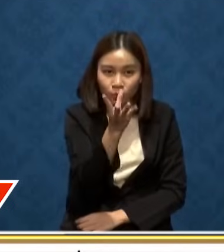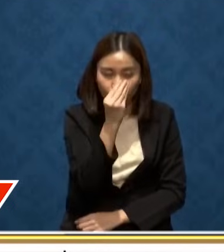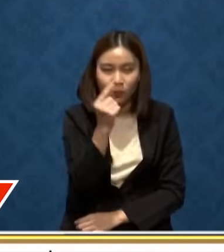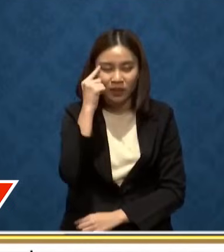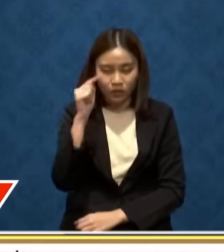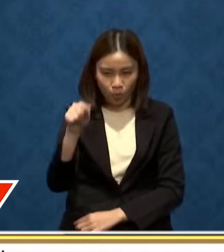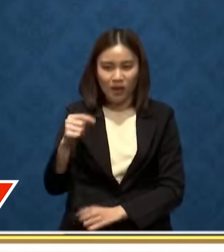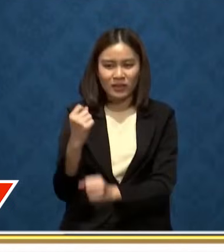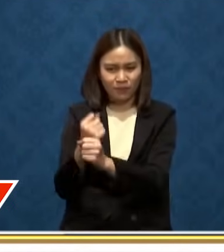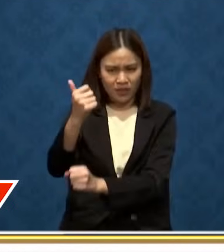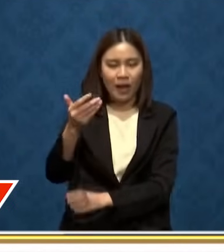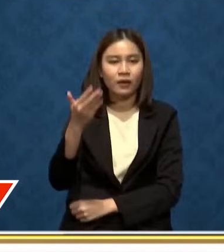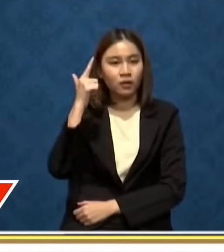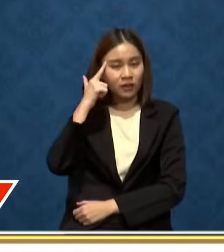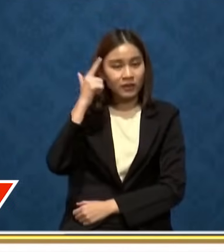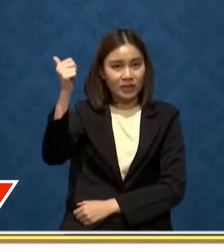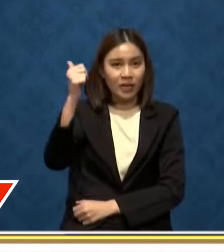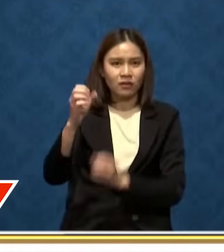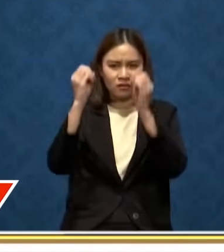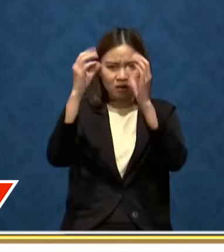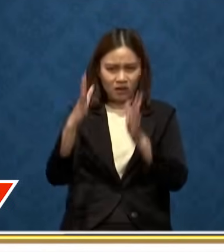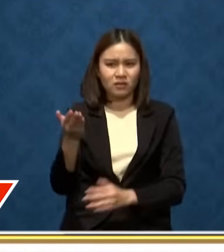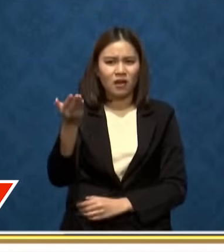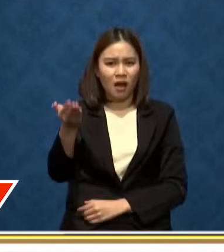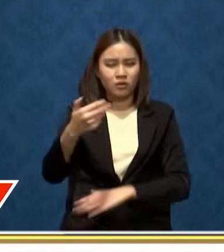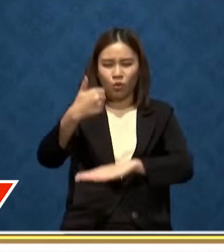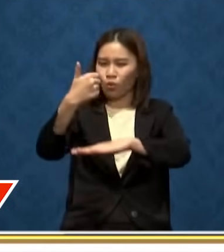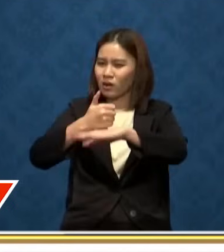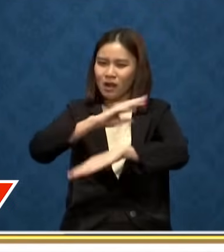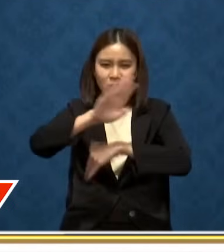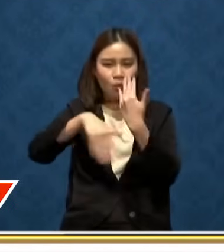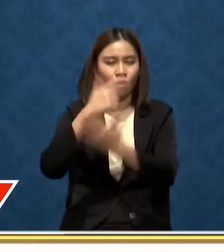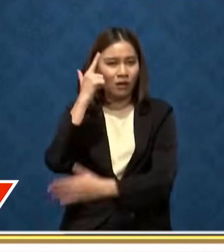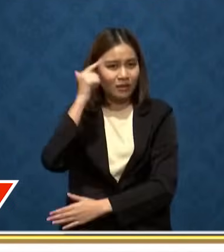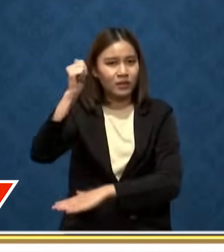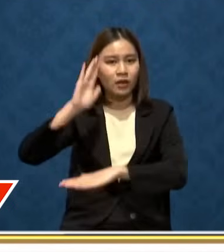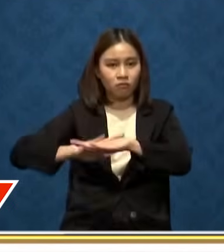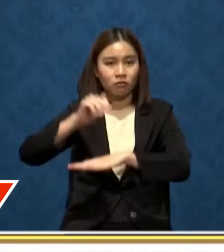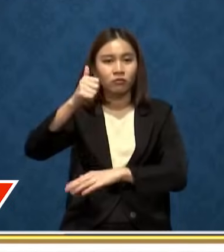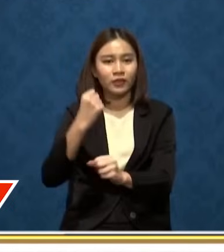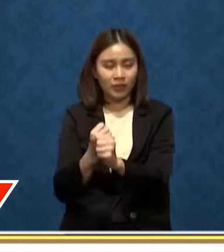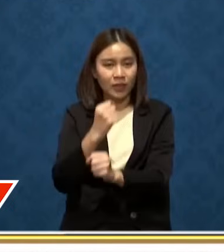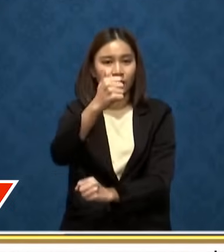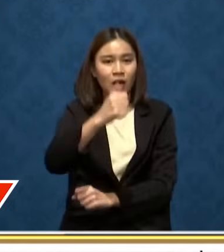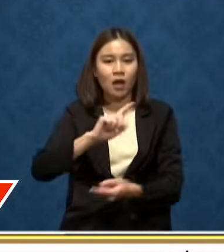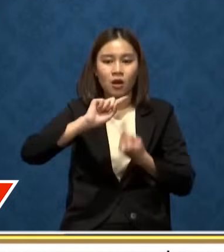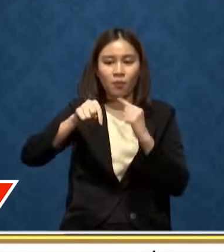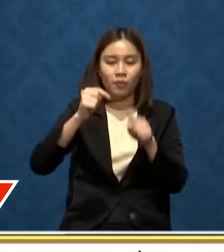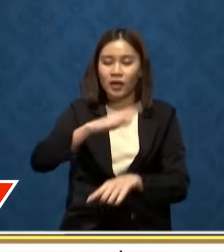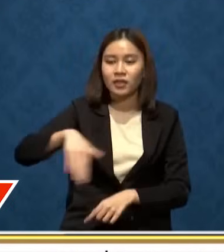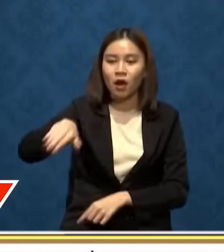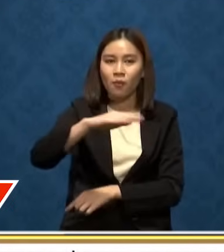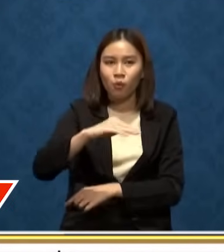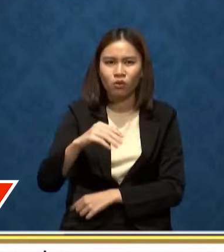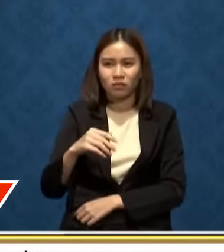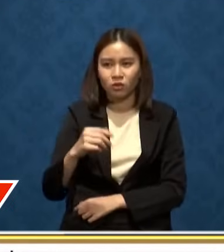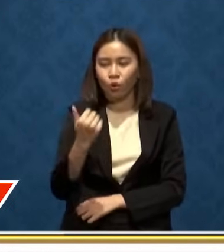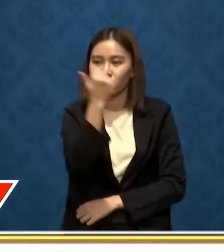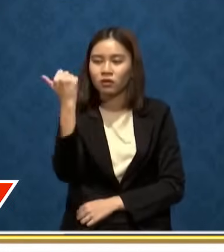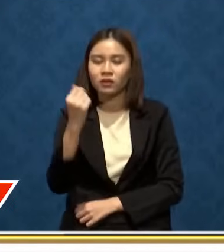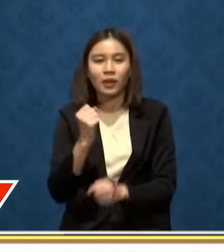ได้ท่านเก่งอาจารย์เจิมศักดิ์ท่านผอ.ท่านเก่งทำได้เพื่อนๆที่อยู่ในสื่ออื่นๆทำไมเขาทำ